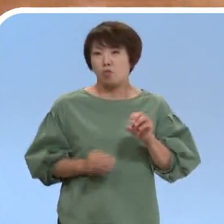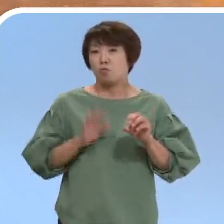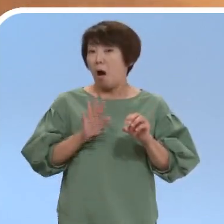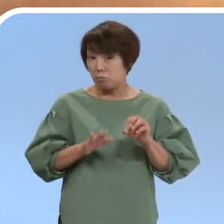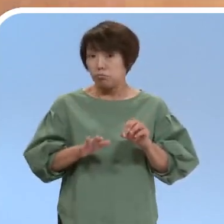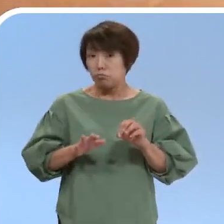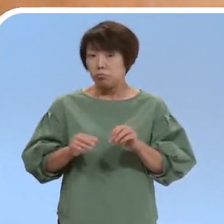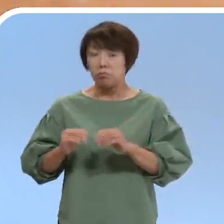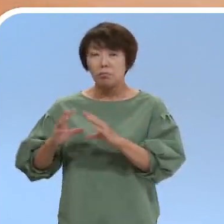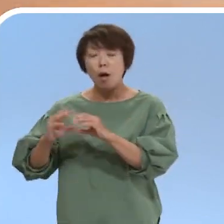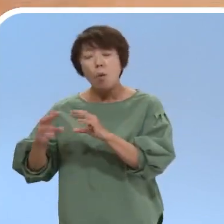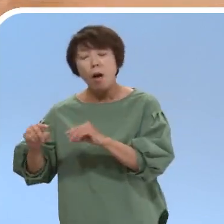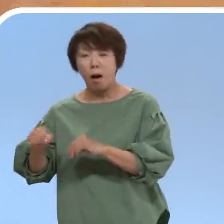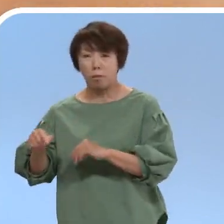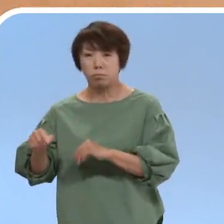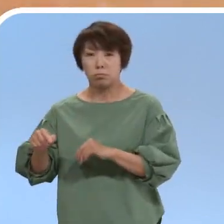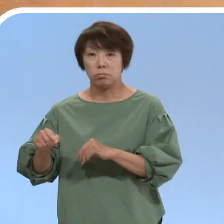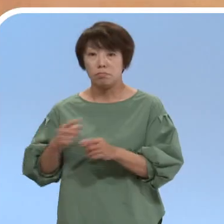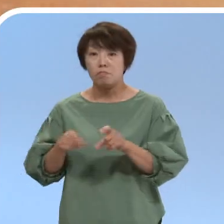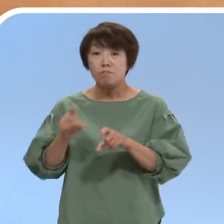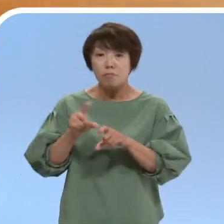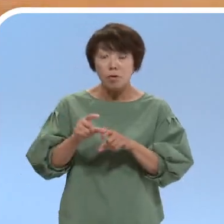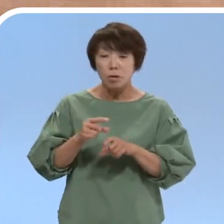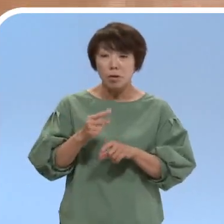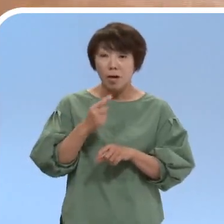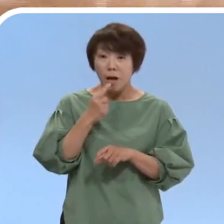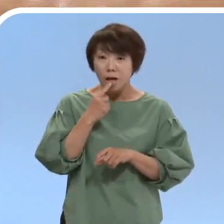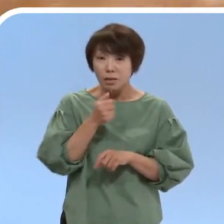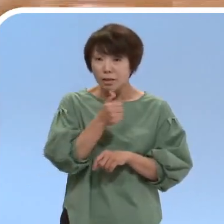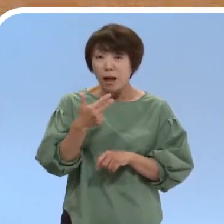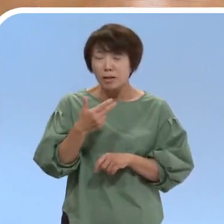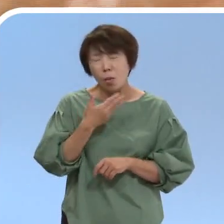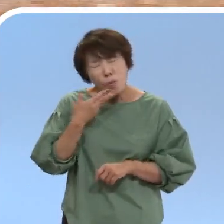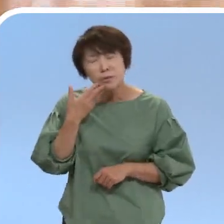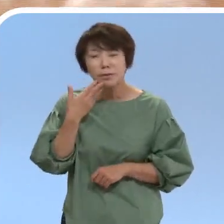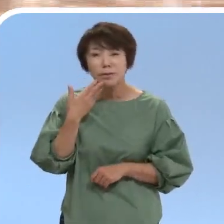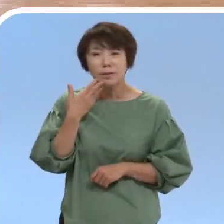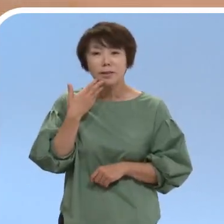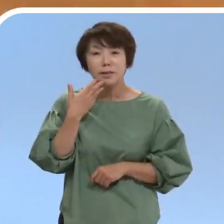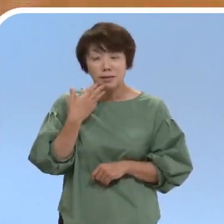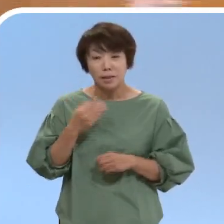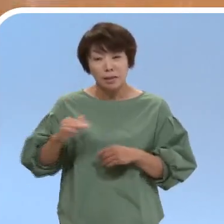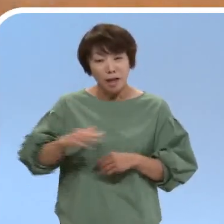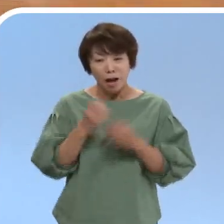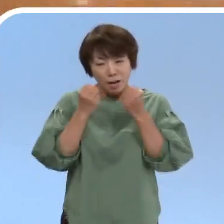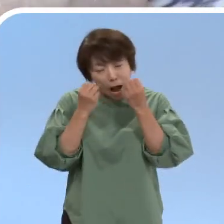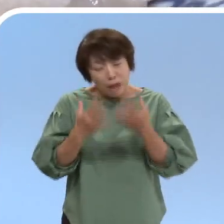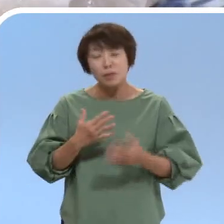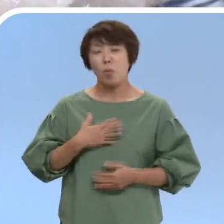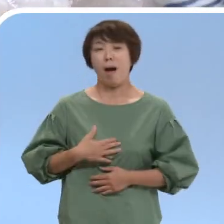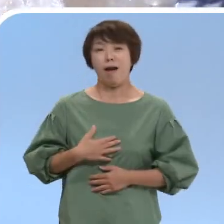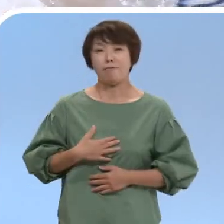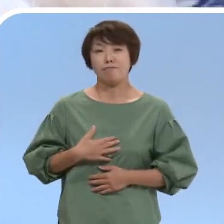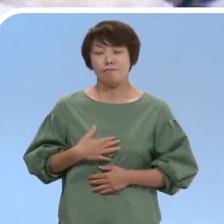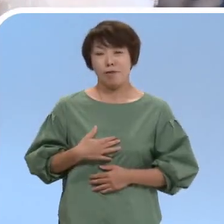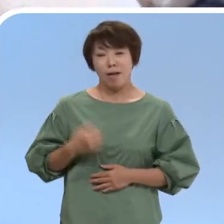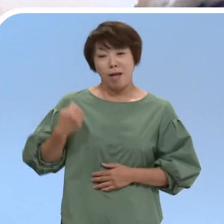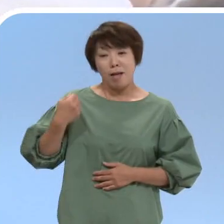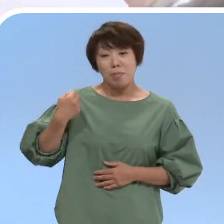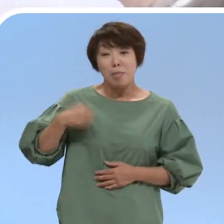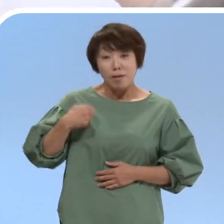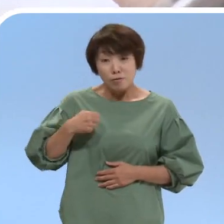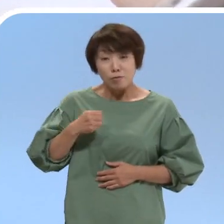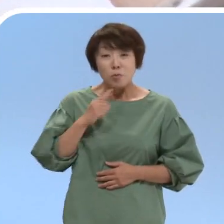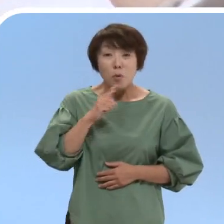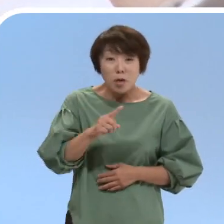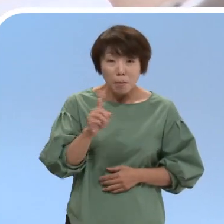弾力もありの柔らかい身とで、お出汁がいい、身が新鮮。ハモが来たら夏